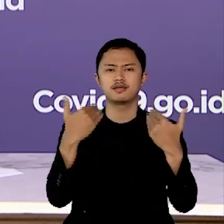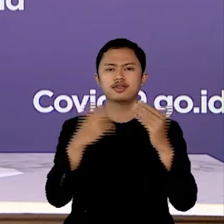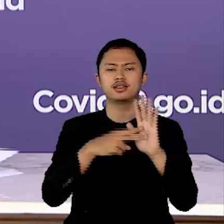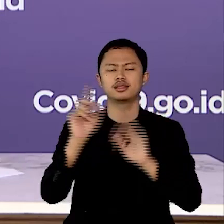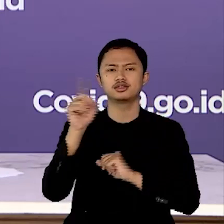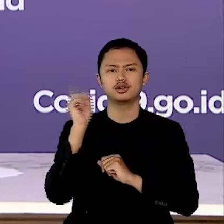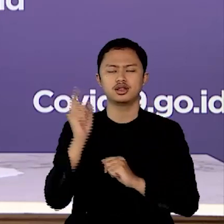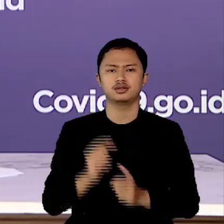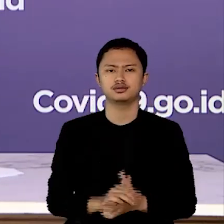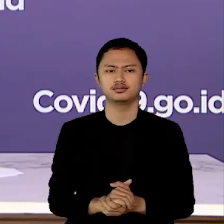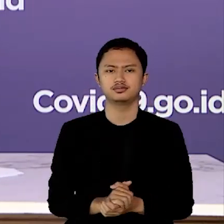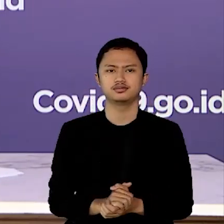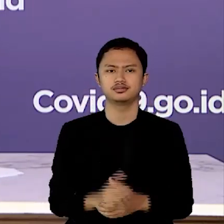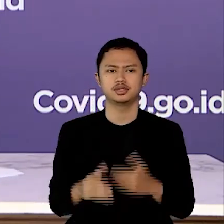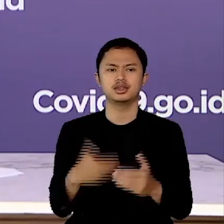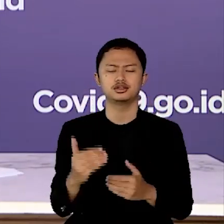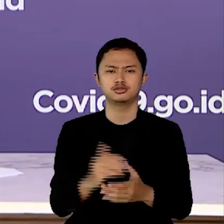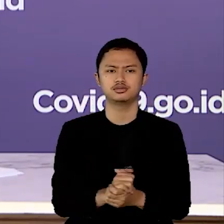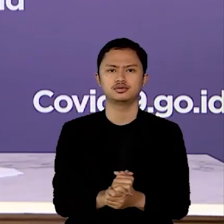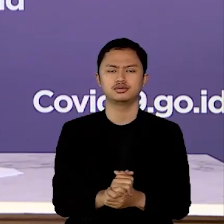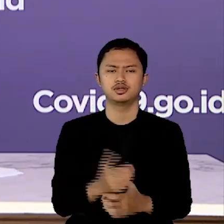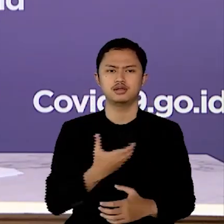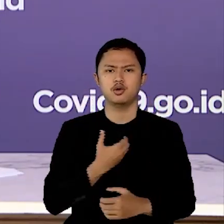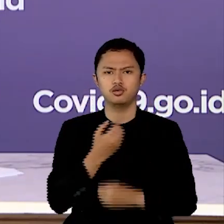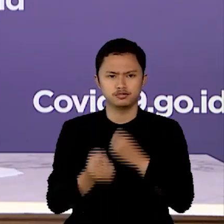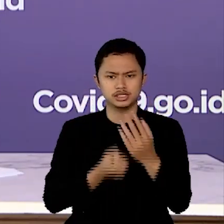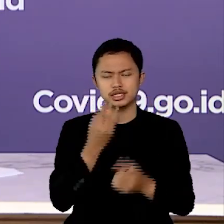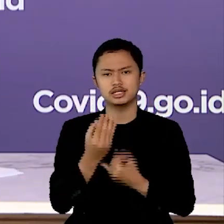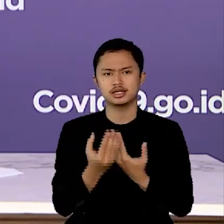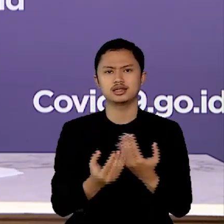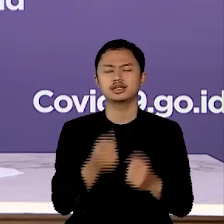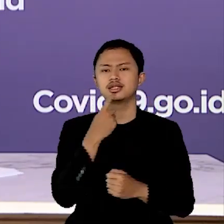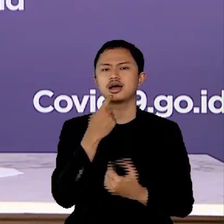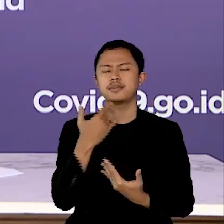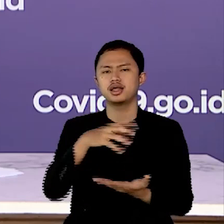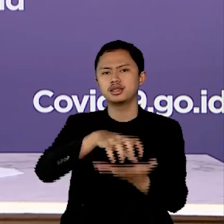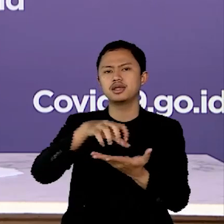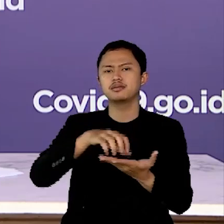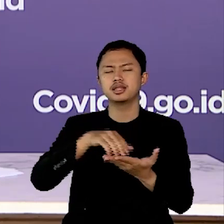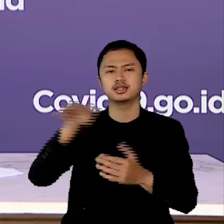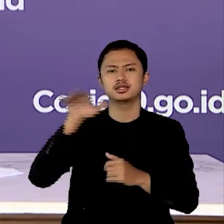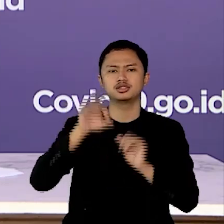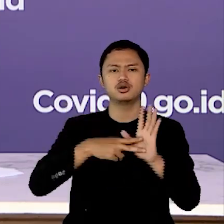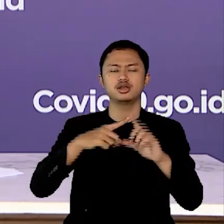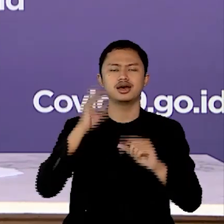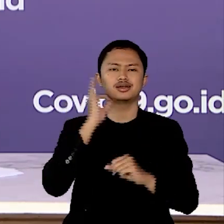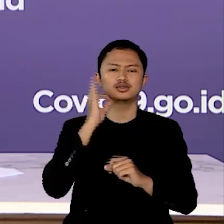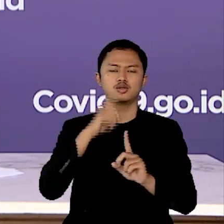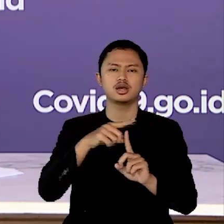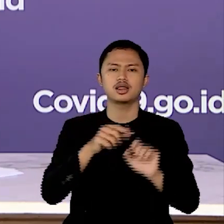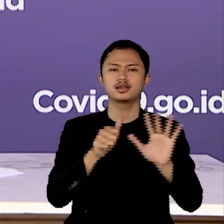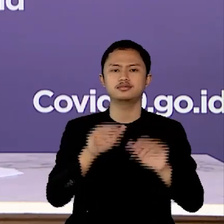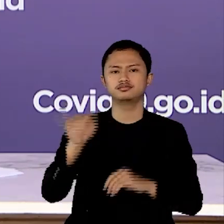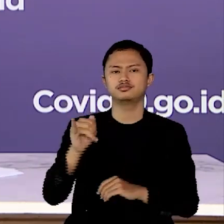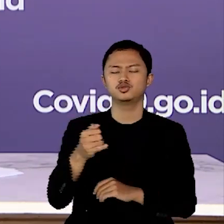nasional selanjutnya saya akan menyampaikan update terkait jonasi risiko tingkat kabupaten-kota bertanggal